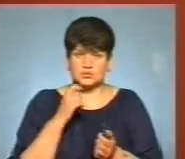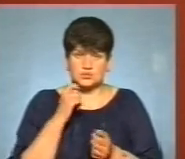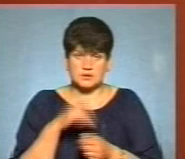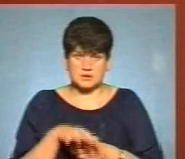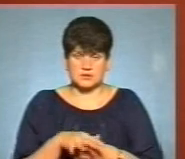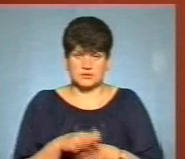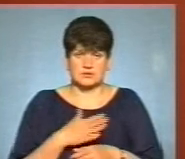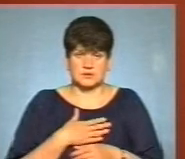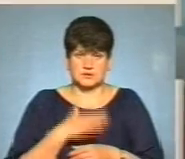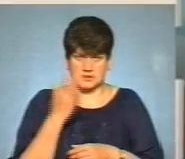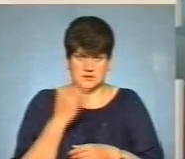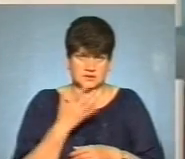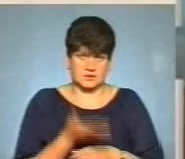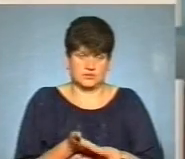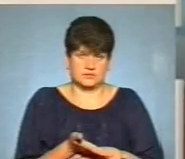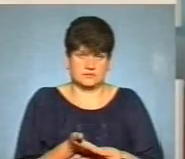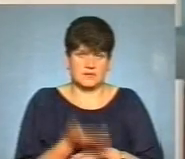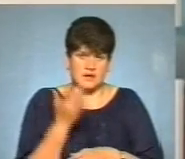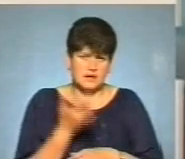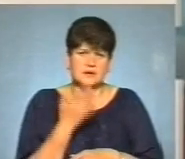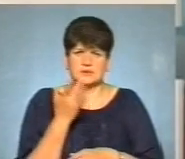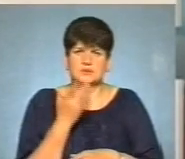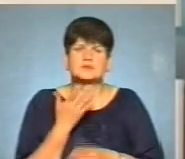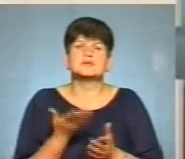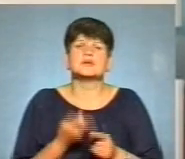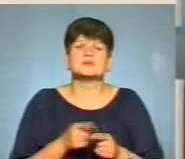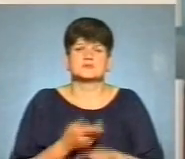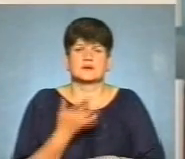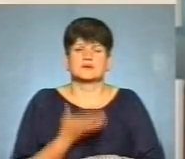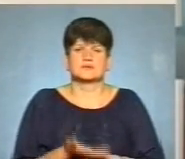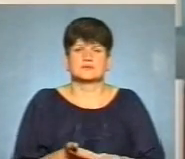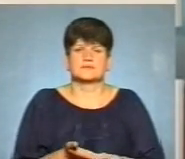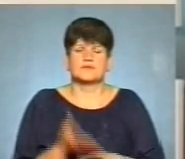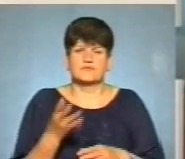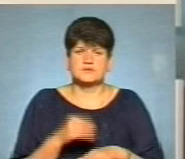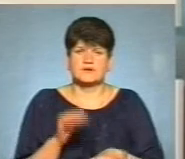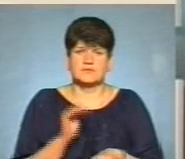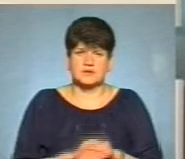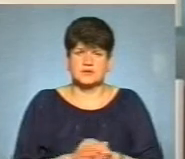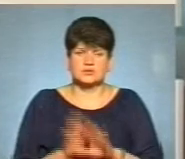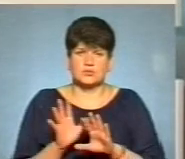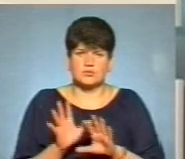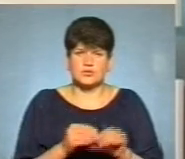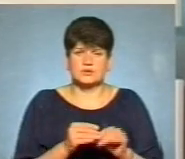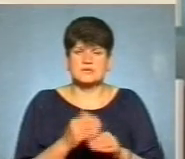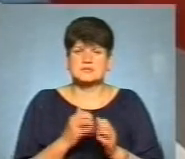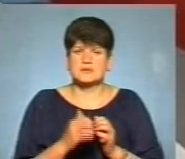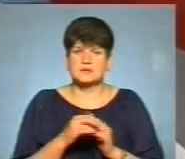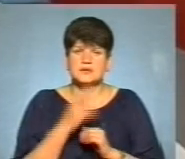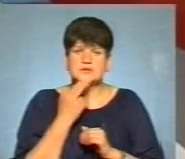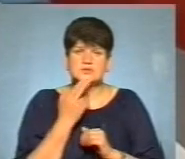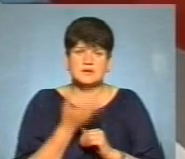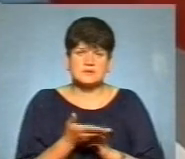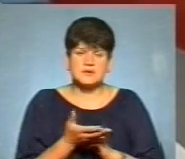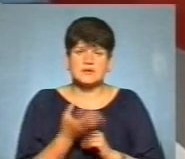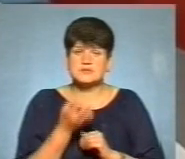скажімо, нинішнє літо. Ми кажемо літо. Де ж то літо? Так, вже фактично проходить середина червня, а ми ще